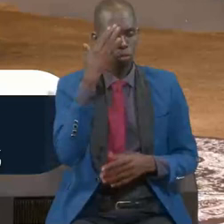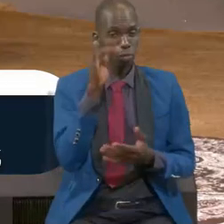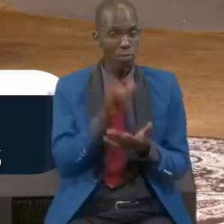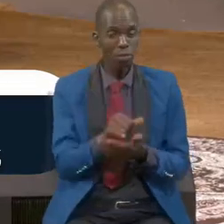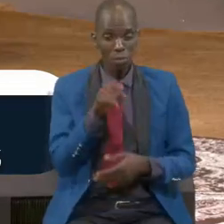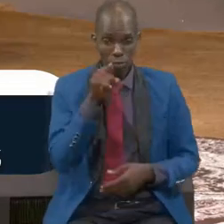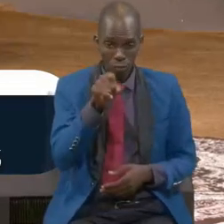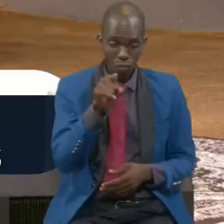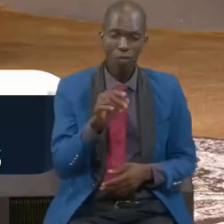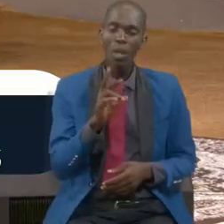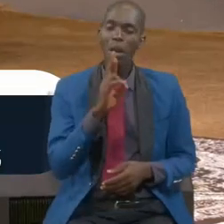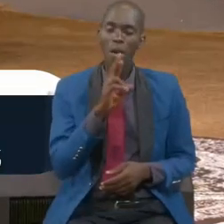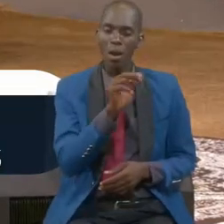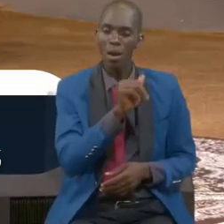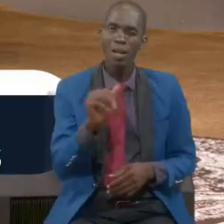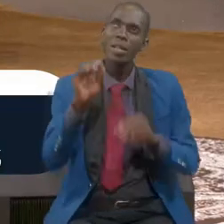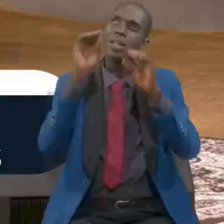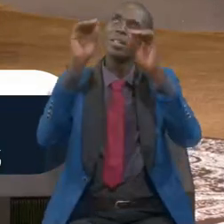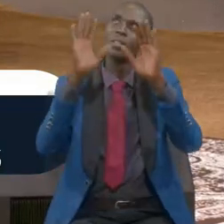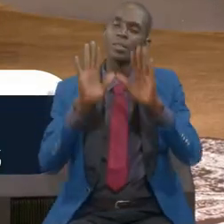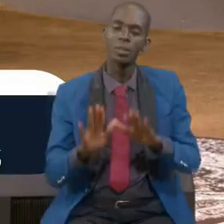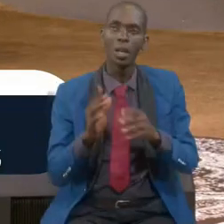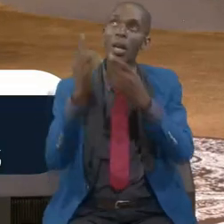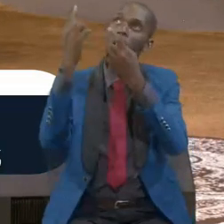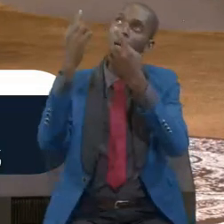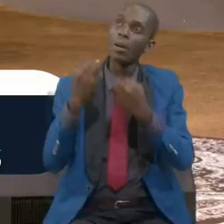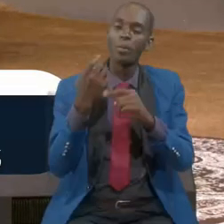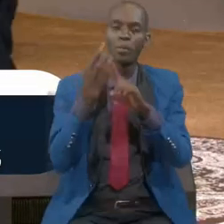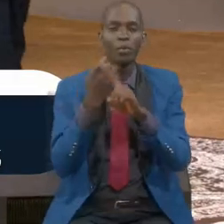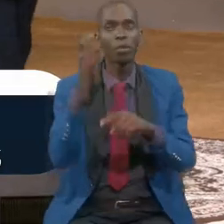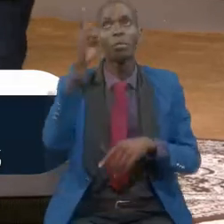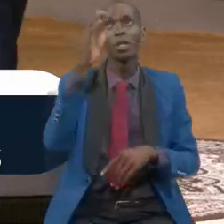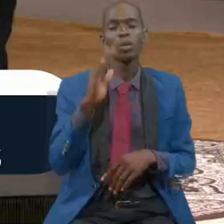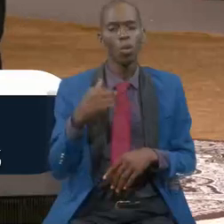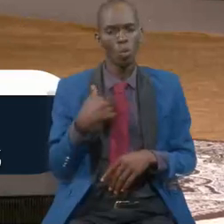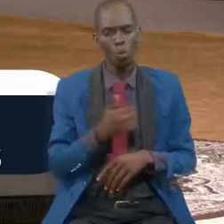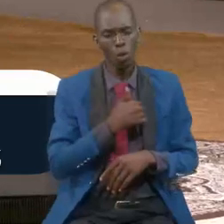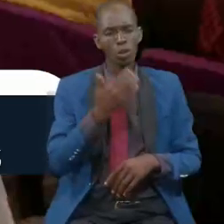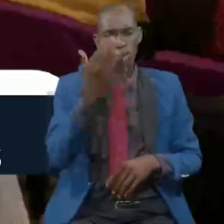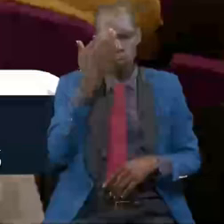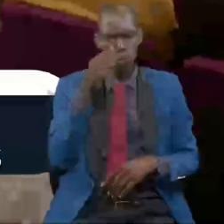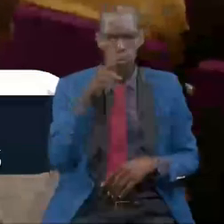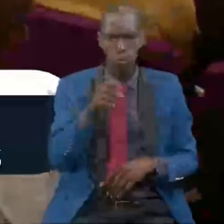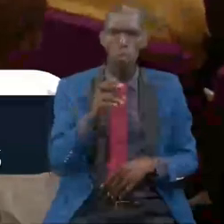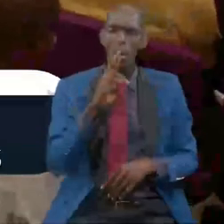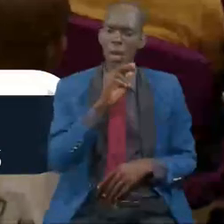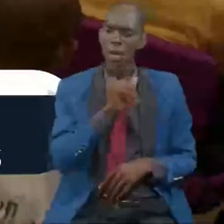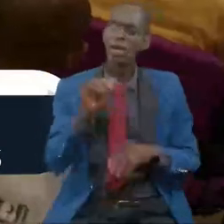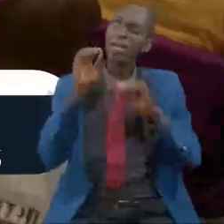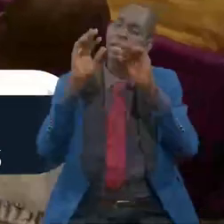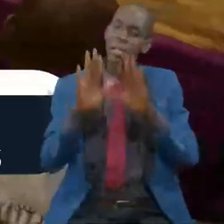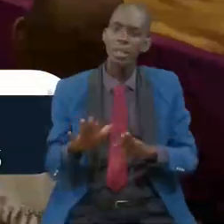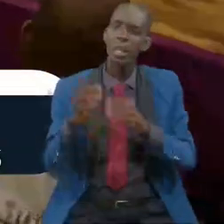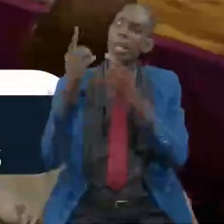que tu es un docteur venu de Dieu. Nous savons que tu es un